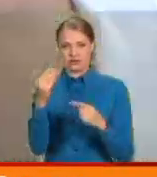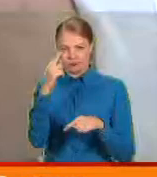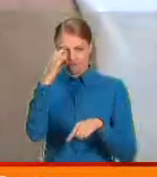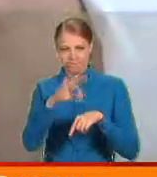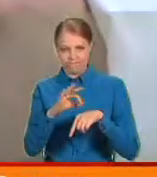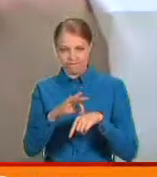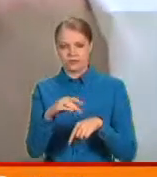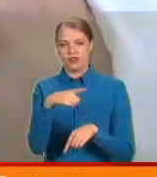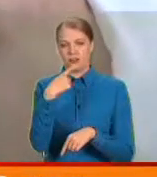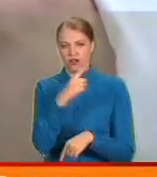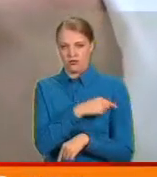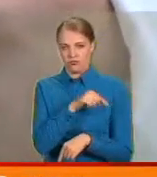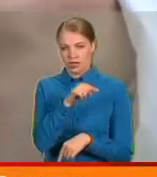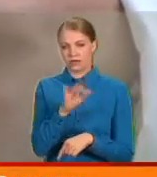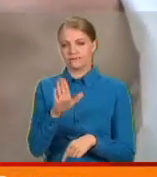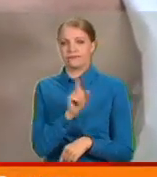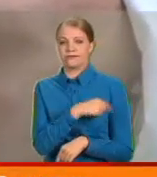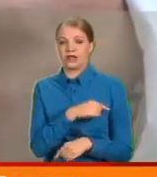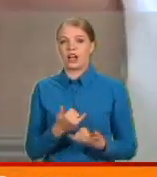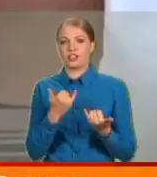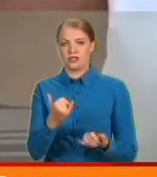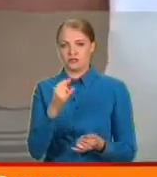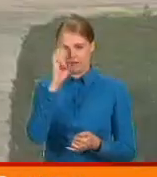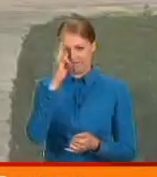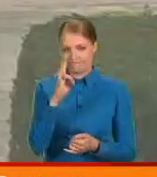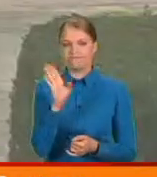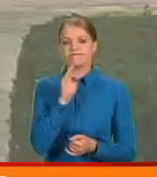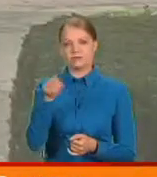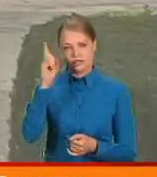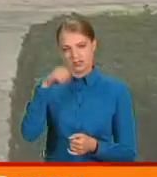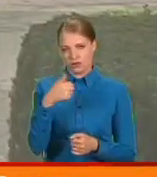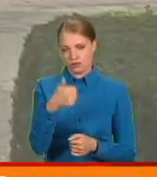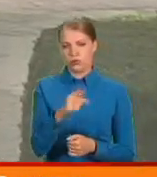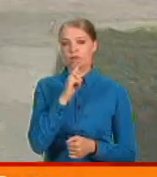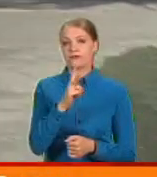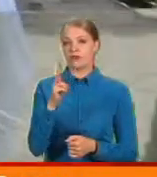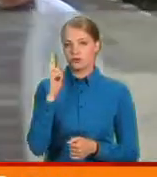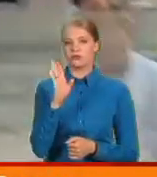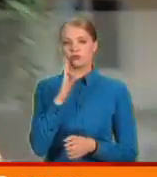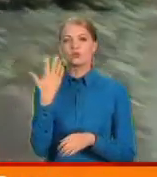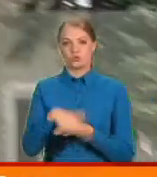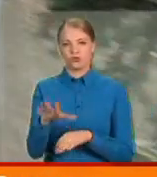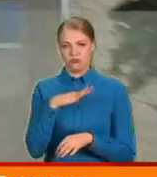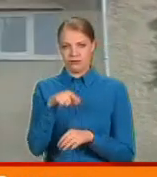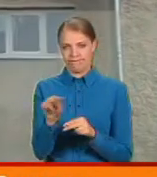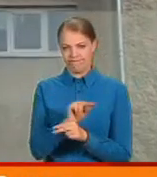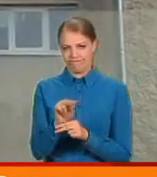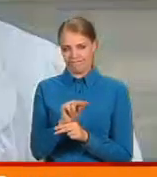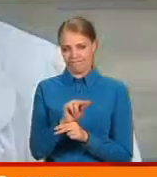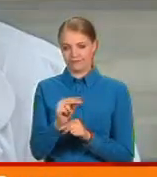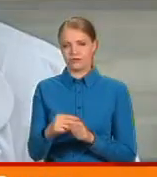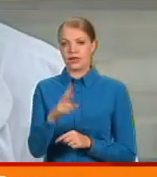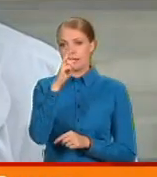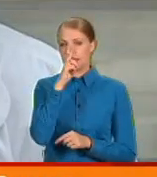нездорової психіки, кажуть медики. У лікарні для душевнохворих пані Марію знають добре. 2 роки тому вона вже проходила тут курс